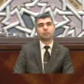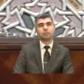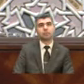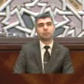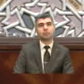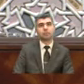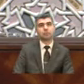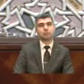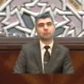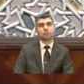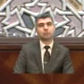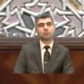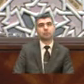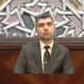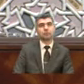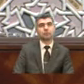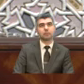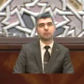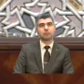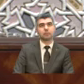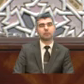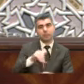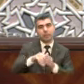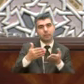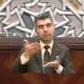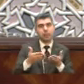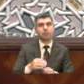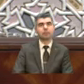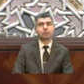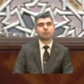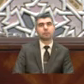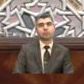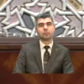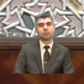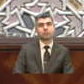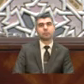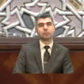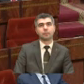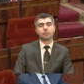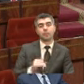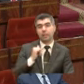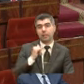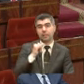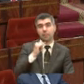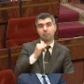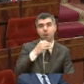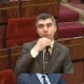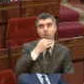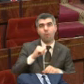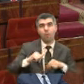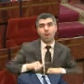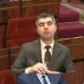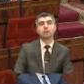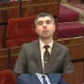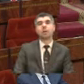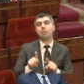اضافي اخر؟ تفضل الفريق الاستقلالي تفضل. ديما في السيد الوزير نهضر لك على نعطيك